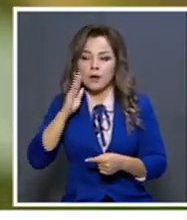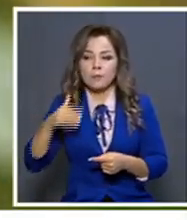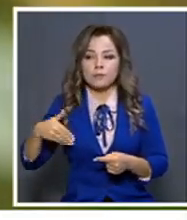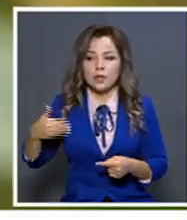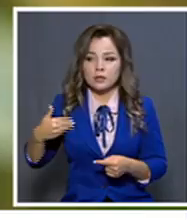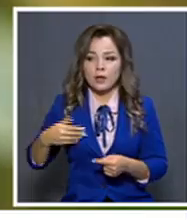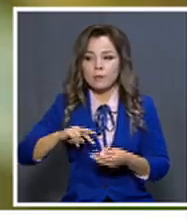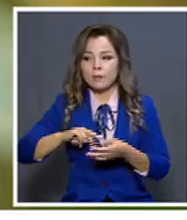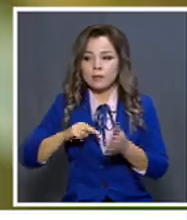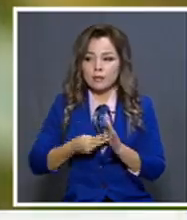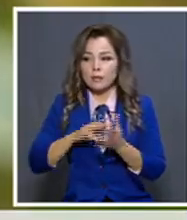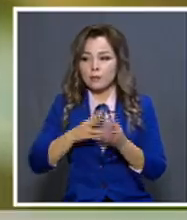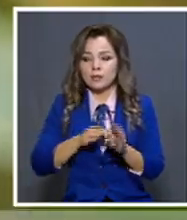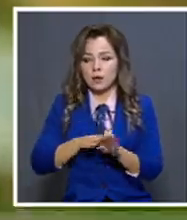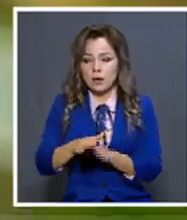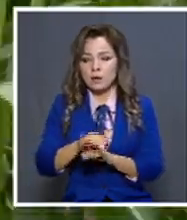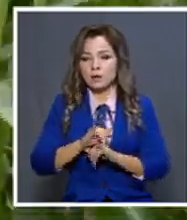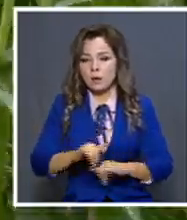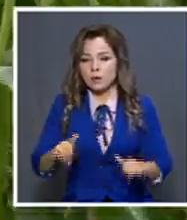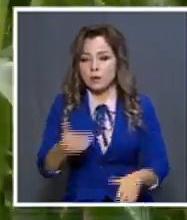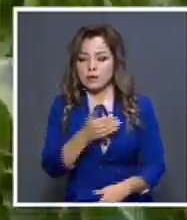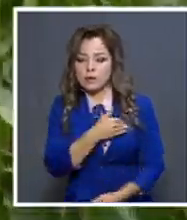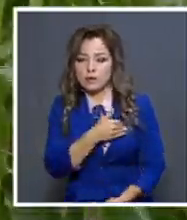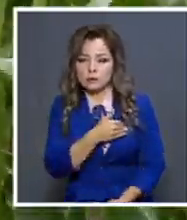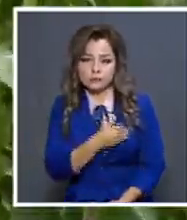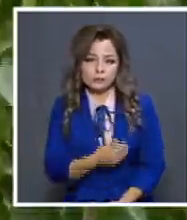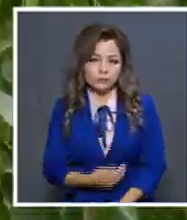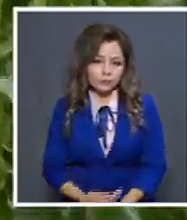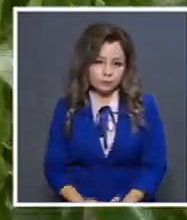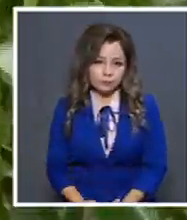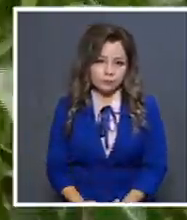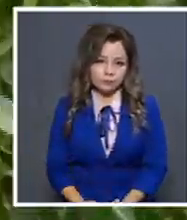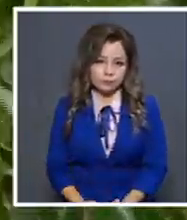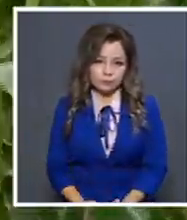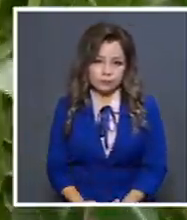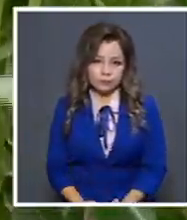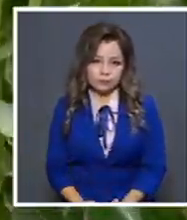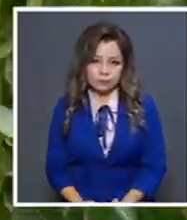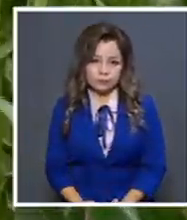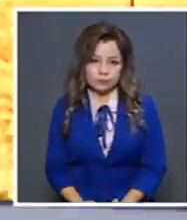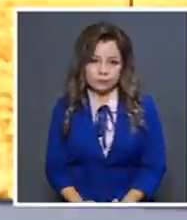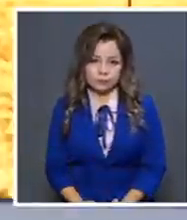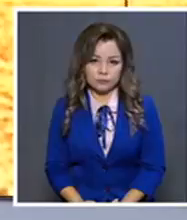сапасының артуына сеп болмақ. Болат Аманбаев, Ерлан Омашев, Қазақстан ұлттық телеарнасы, Павлодардан.